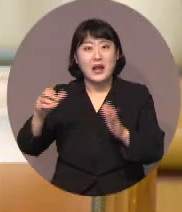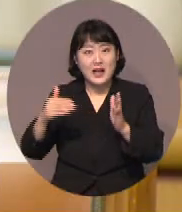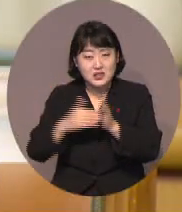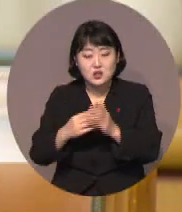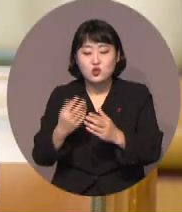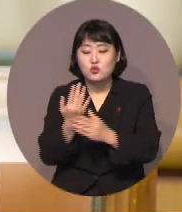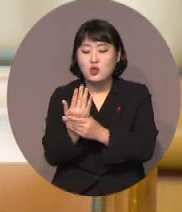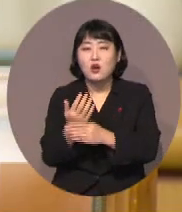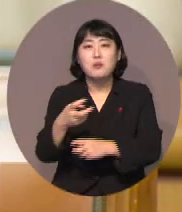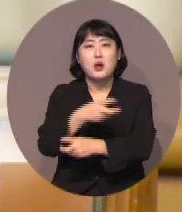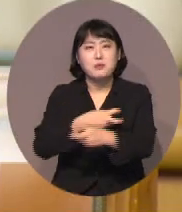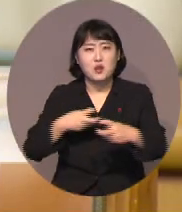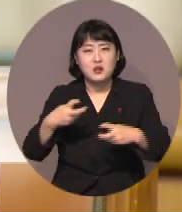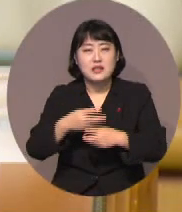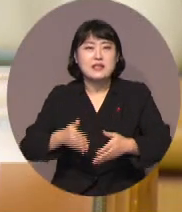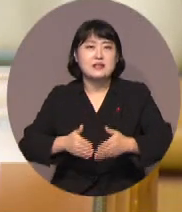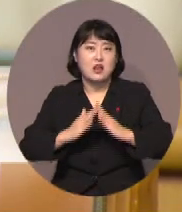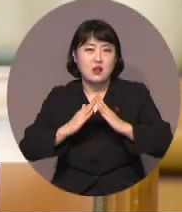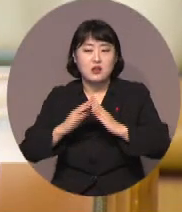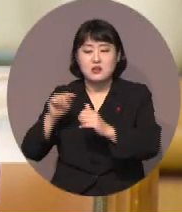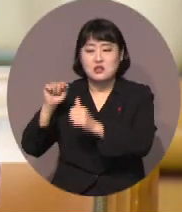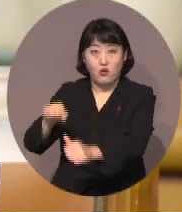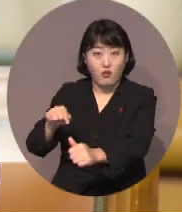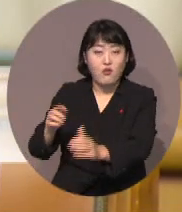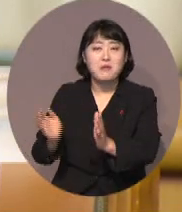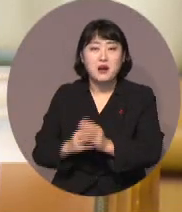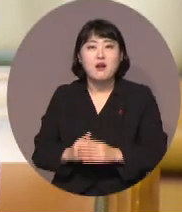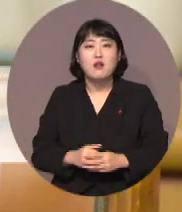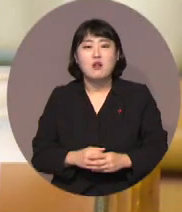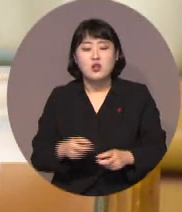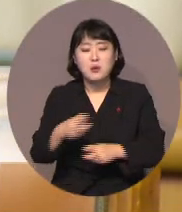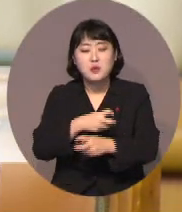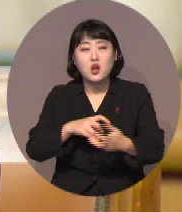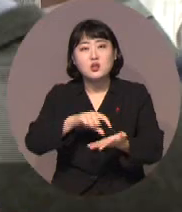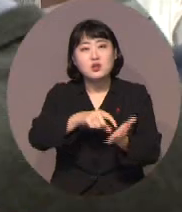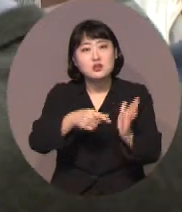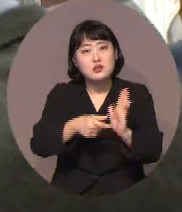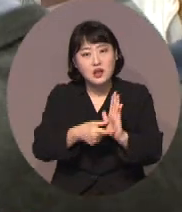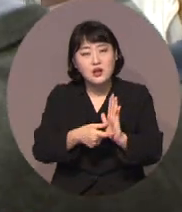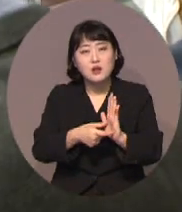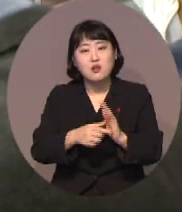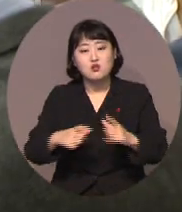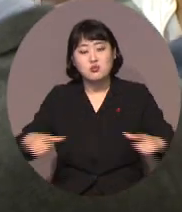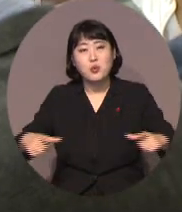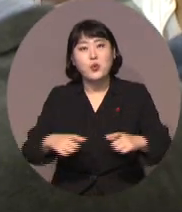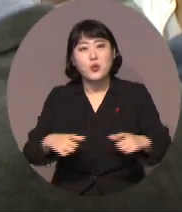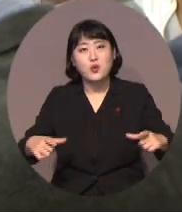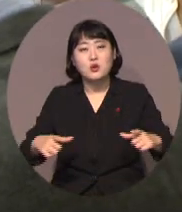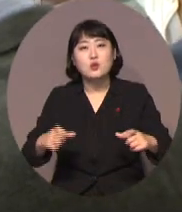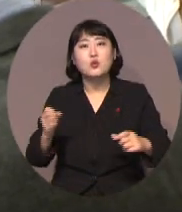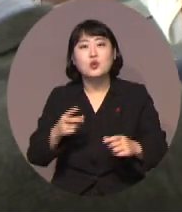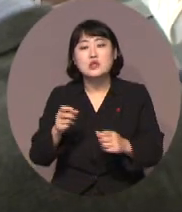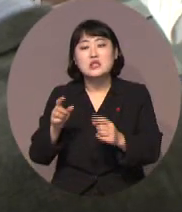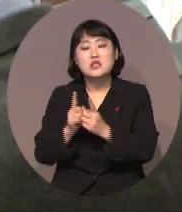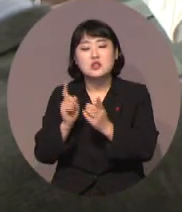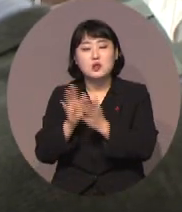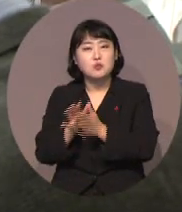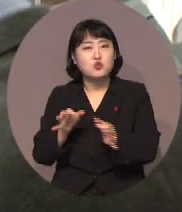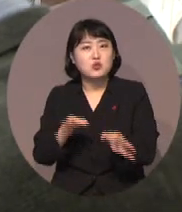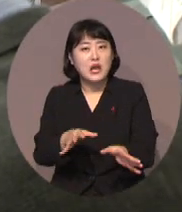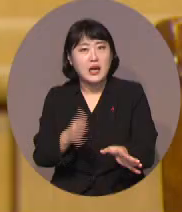유성 복합터미널을 마무리 지으라고 제시한데 이어 터미널 적정 규모를 제시한 것으로 직접 투자 가능성도